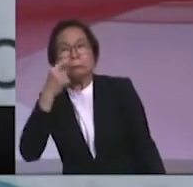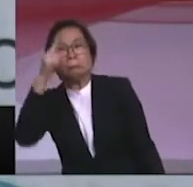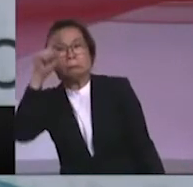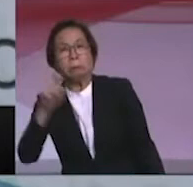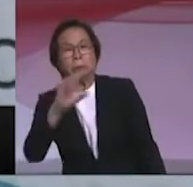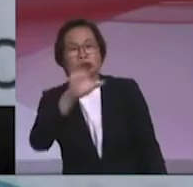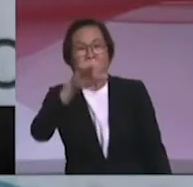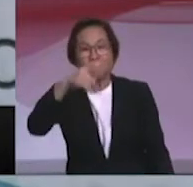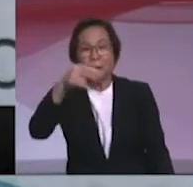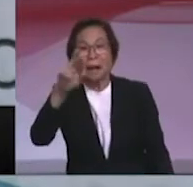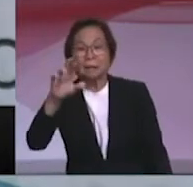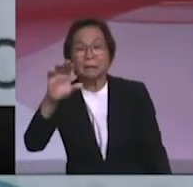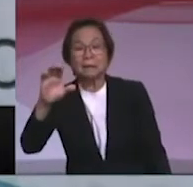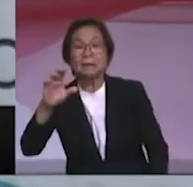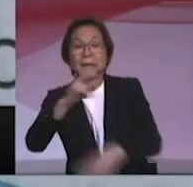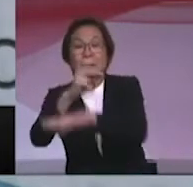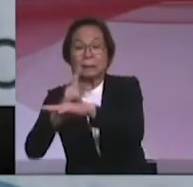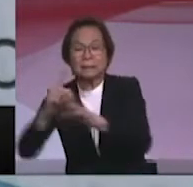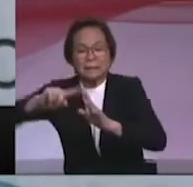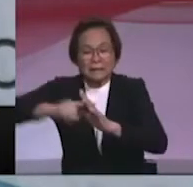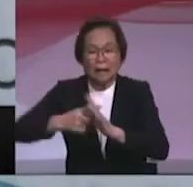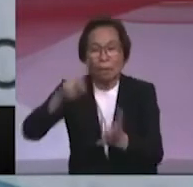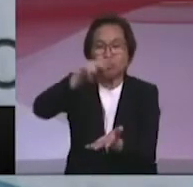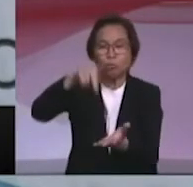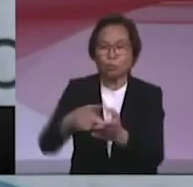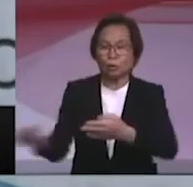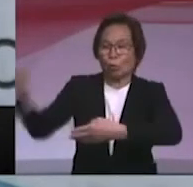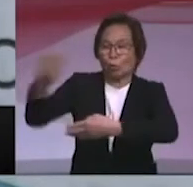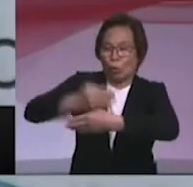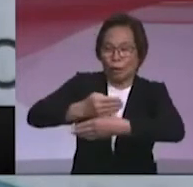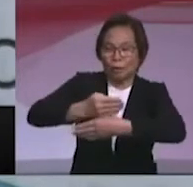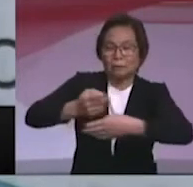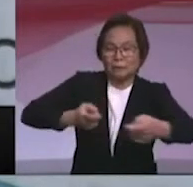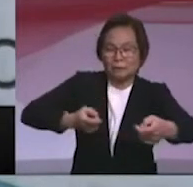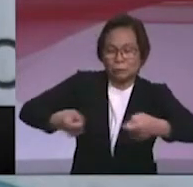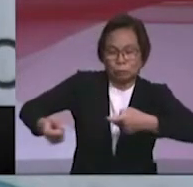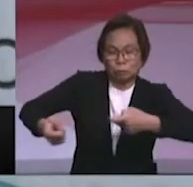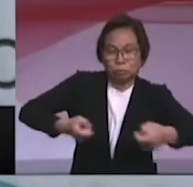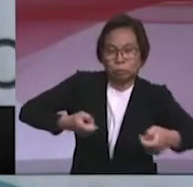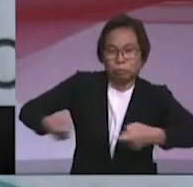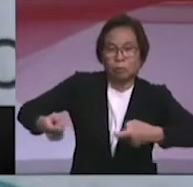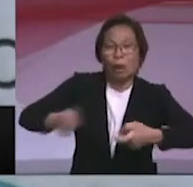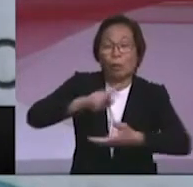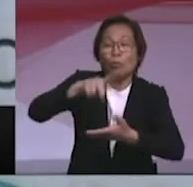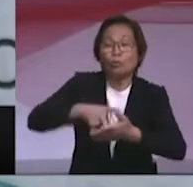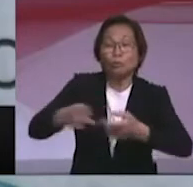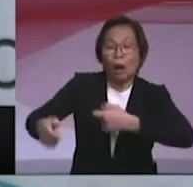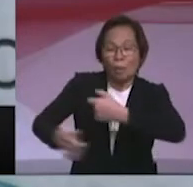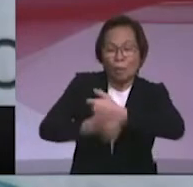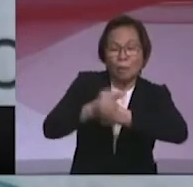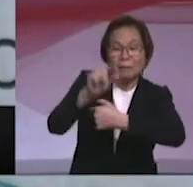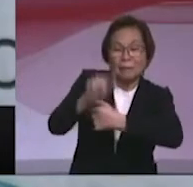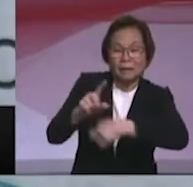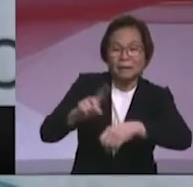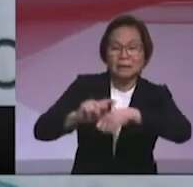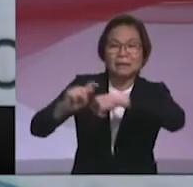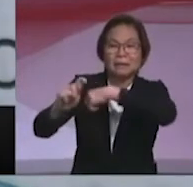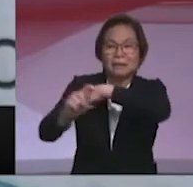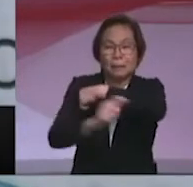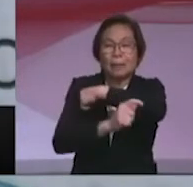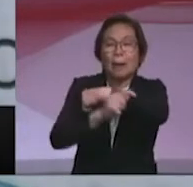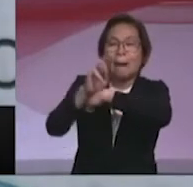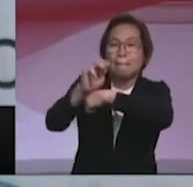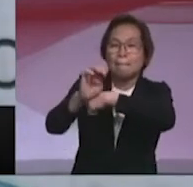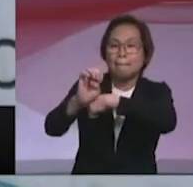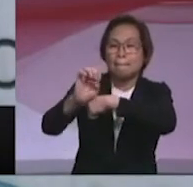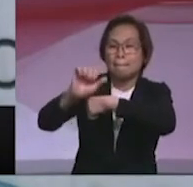Kebangsaan telah mengaktifkan semula pusat kuarantin dan rawatan COVID-19 berisiko rendah di Taman Expo